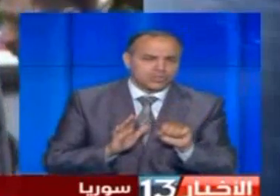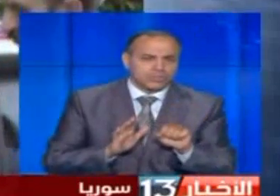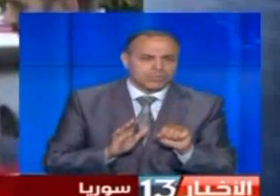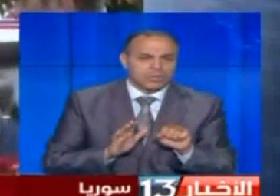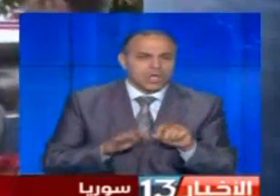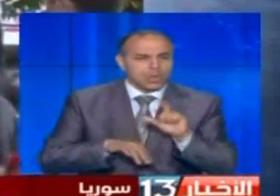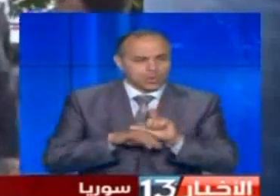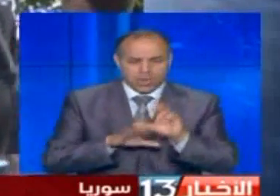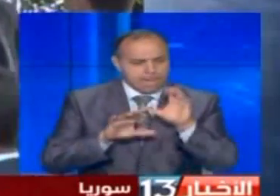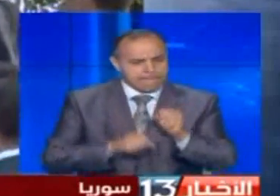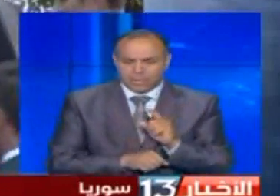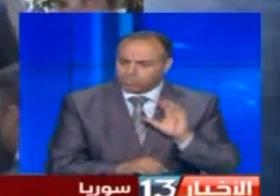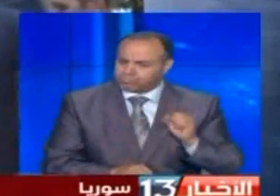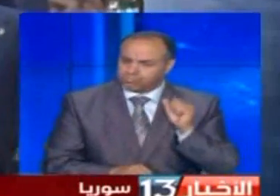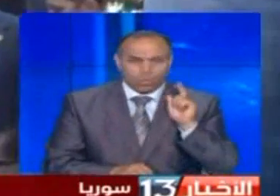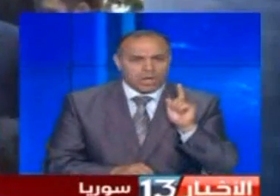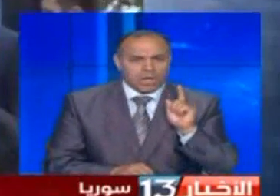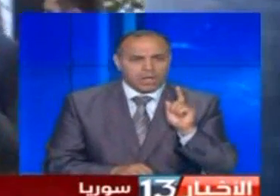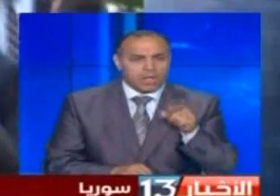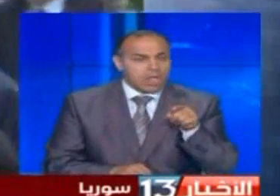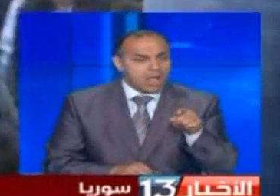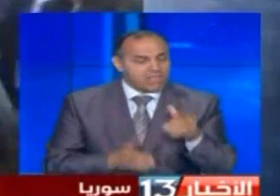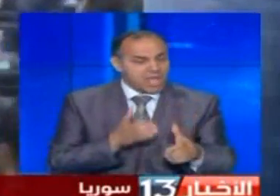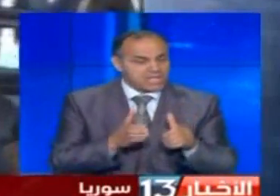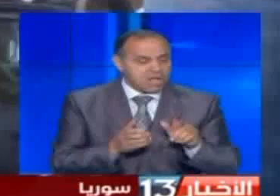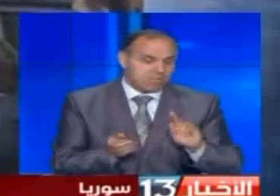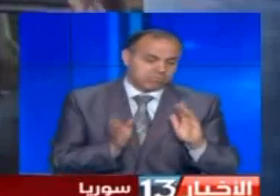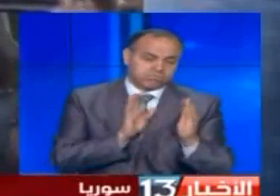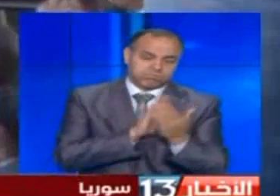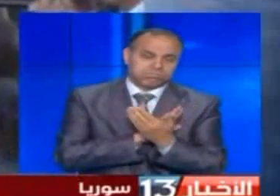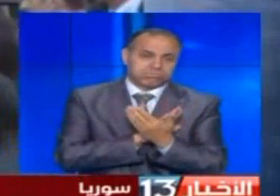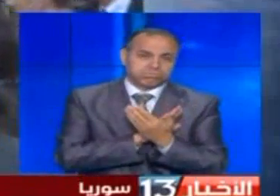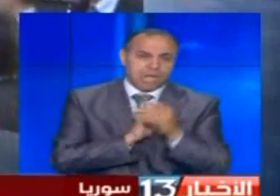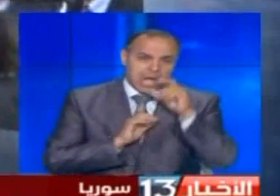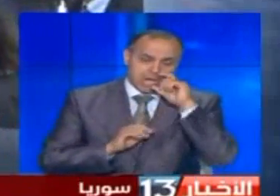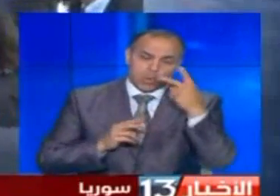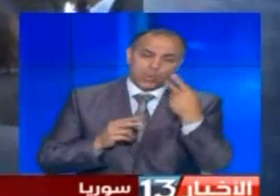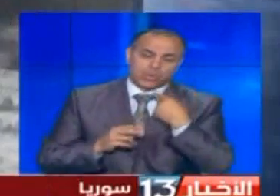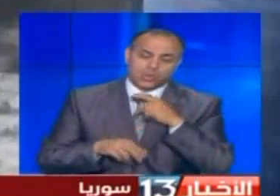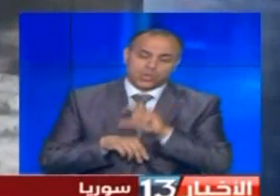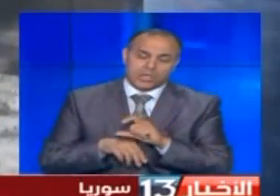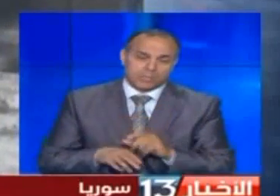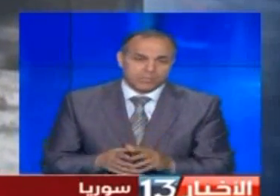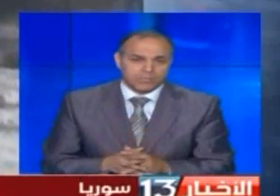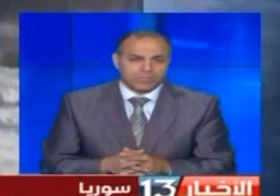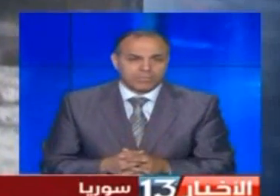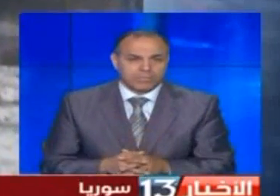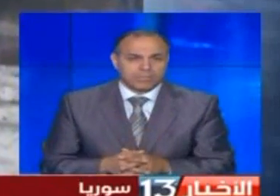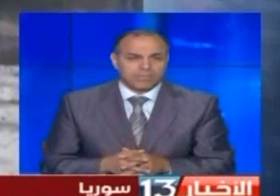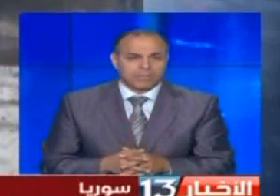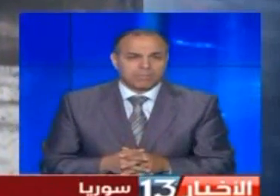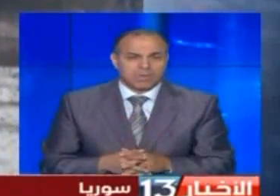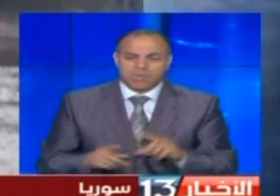تقبل به تركيا التي ترجح أن تستخدم هذه الأسلحة من قبل الأكراد ضدها. ووسط هذه